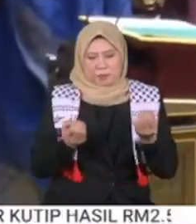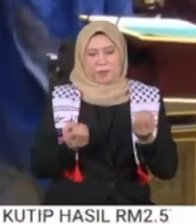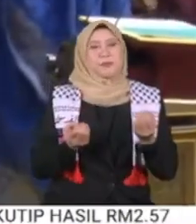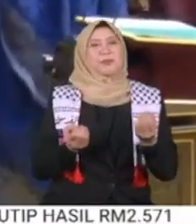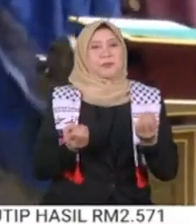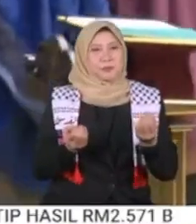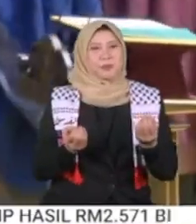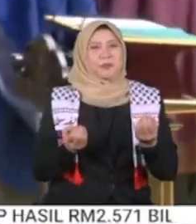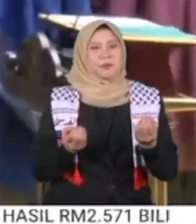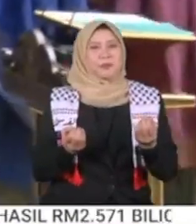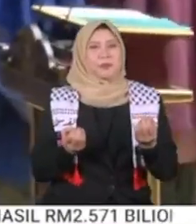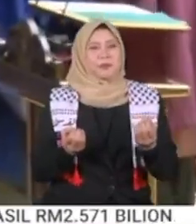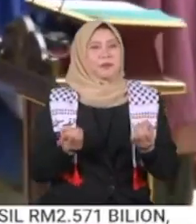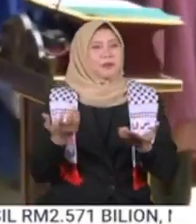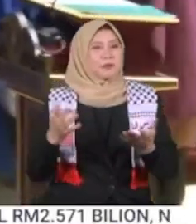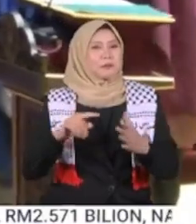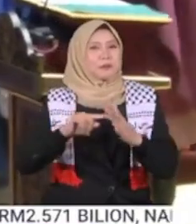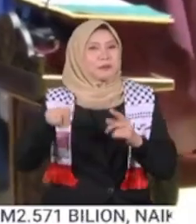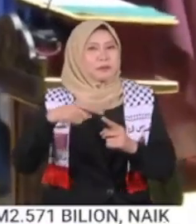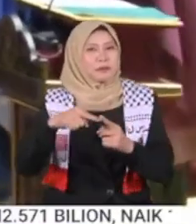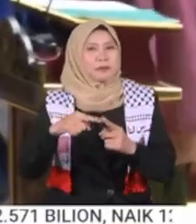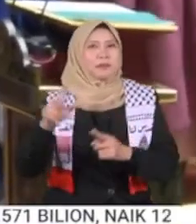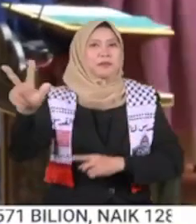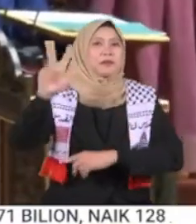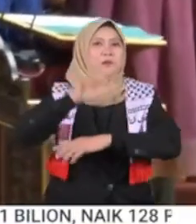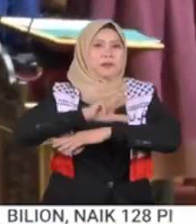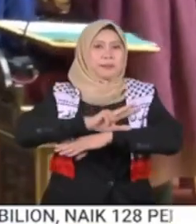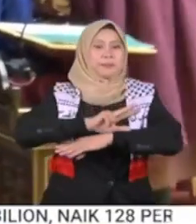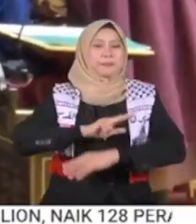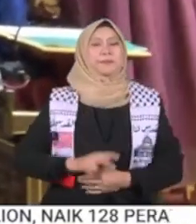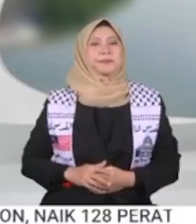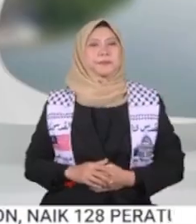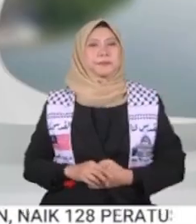majisok UMS yang berlangsung selama